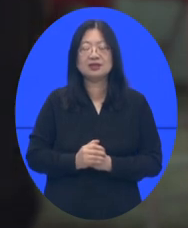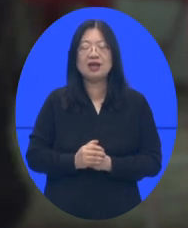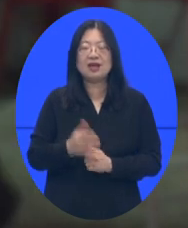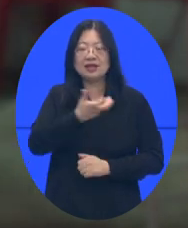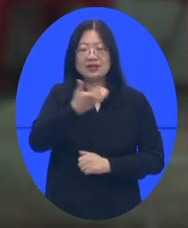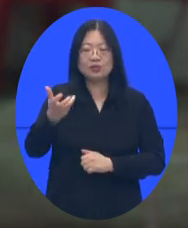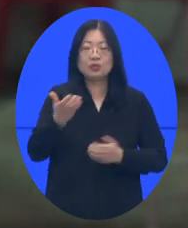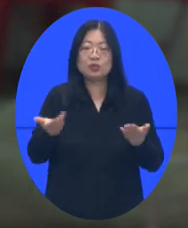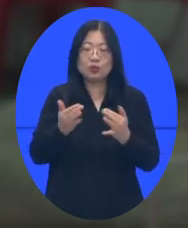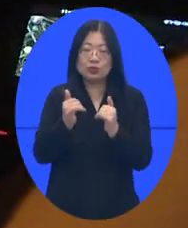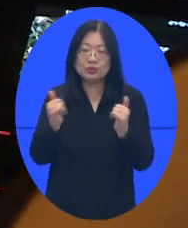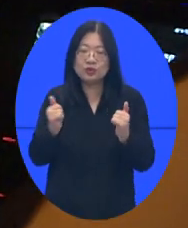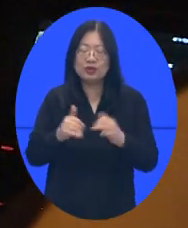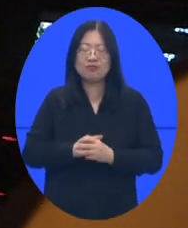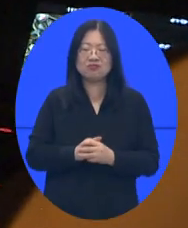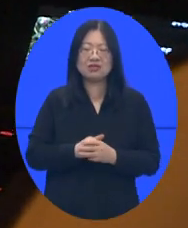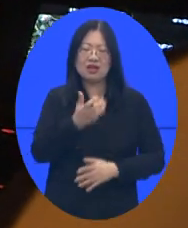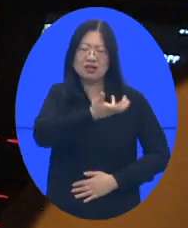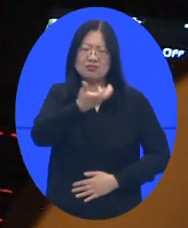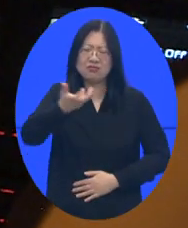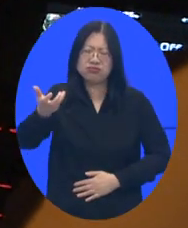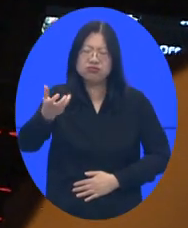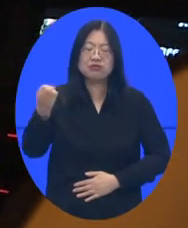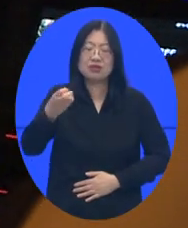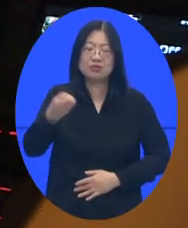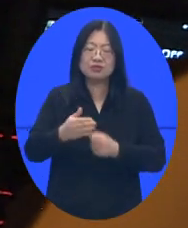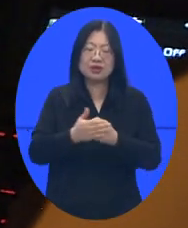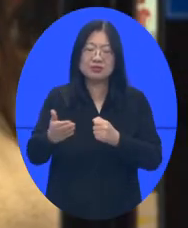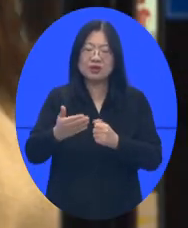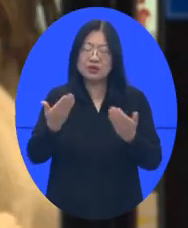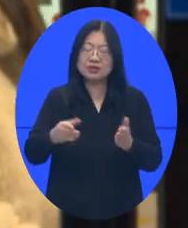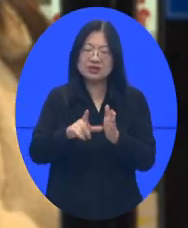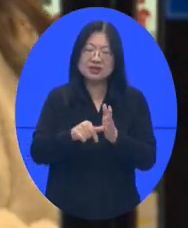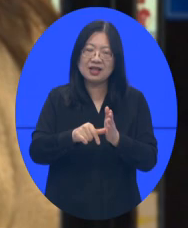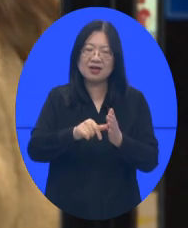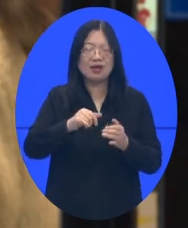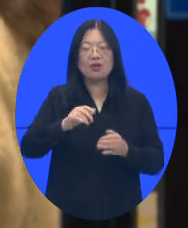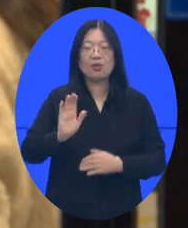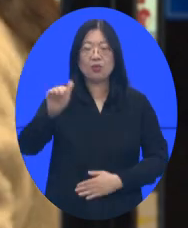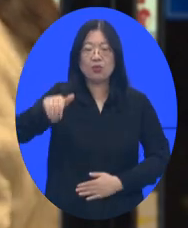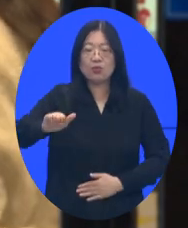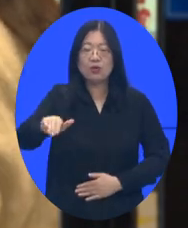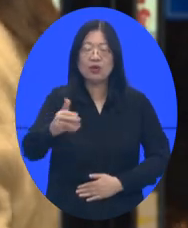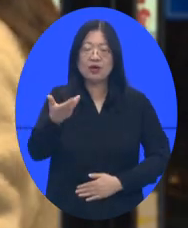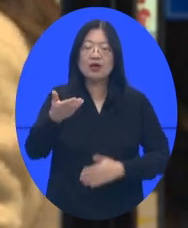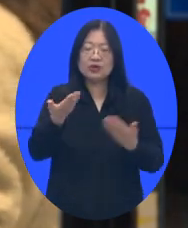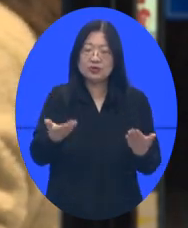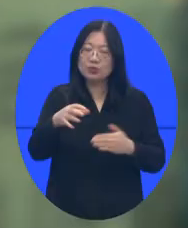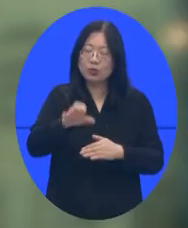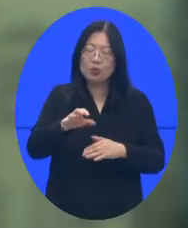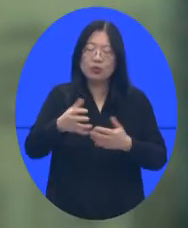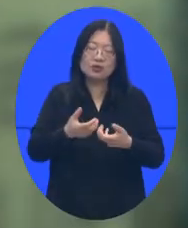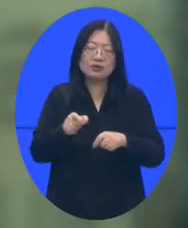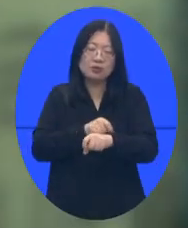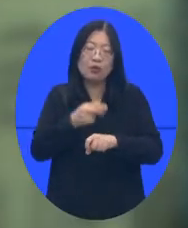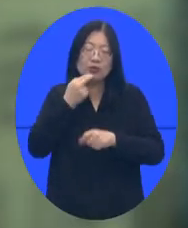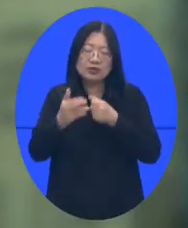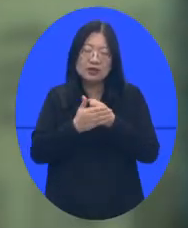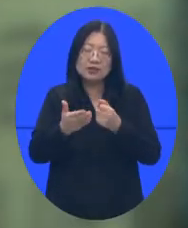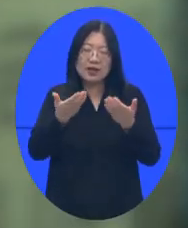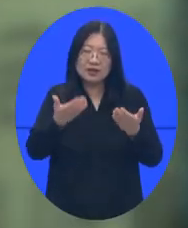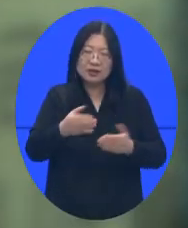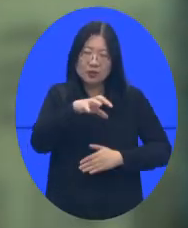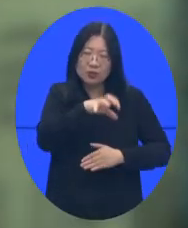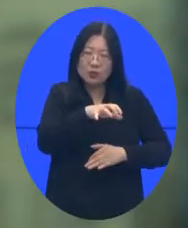하는 이동노동자 이동이 잦은 업무 특성상 휴식 시간이 불규칙적이고 휴식 장소가 따로 마련돼 있지 않아 쉼터